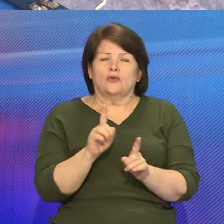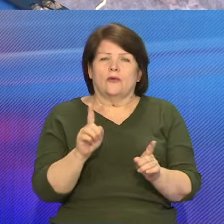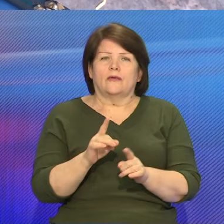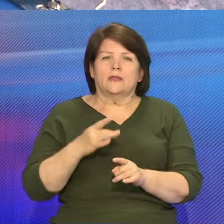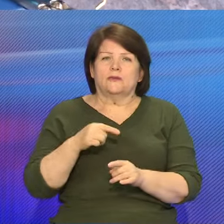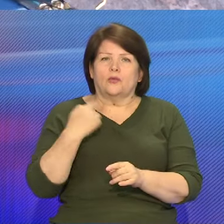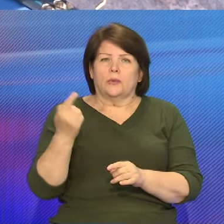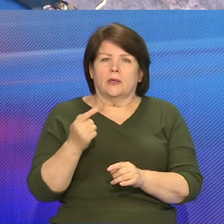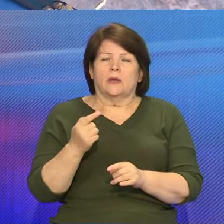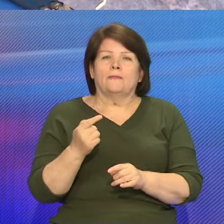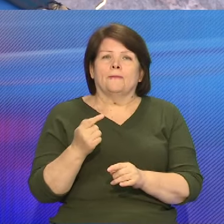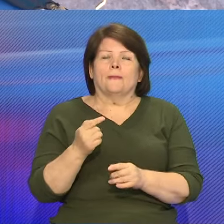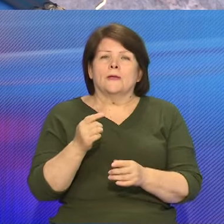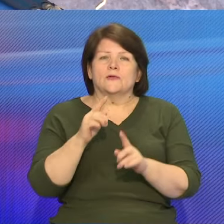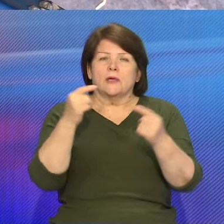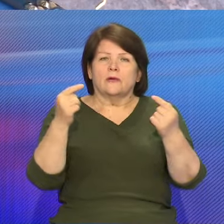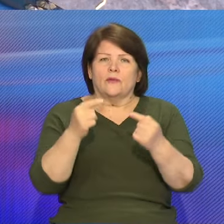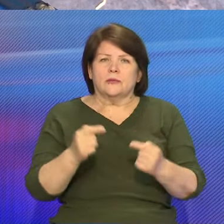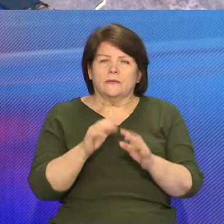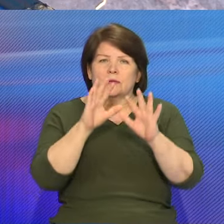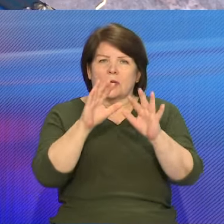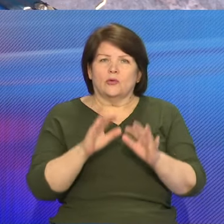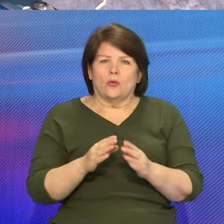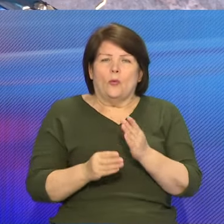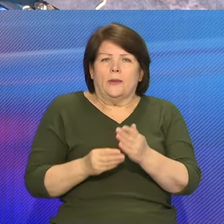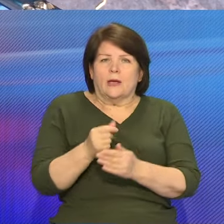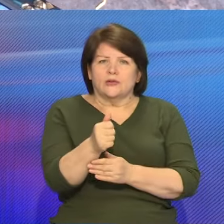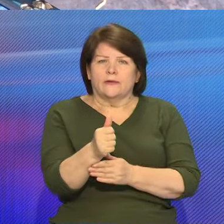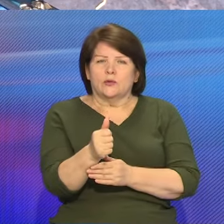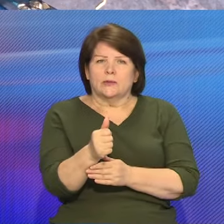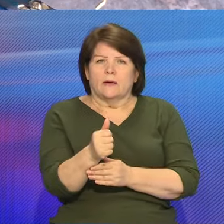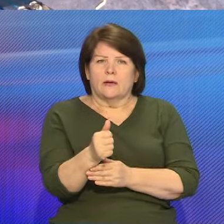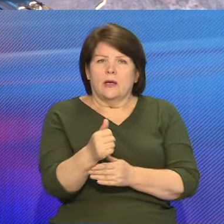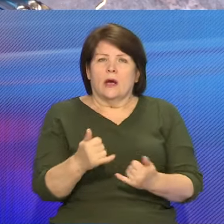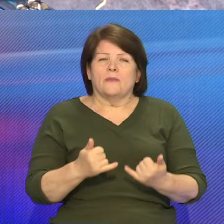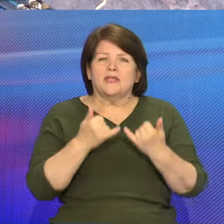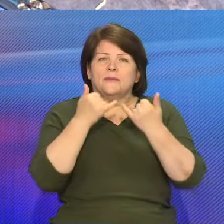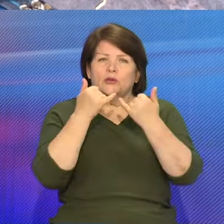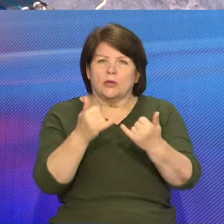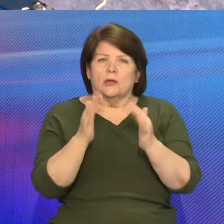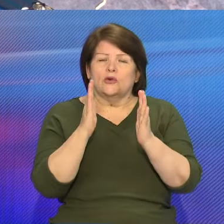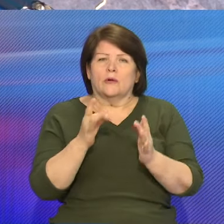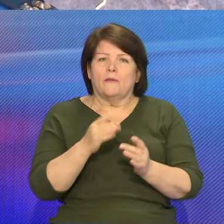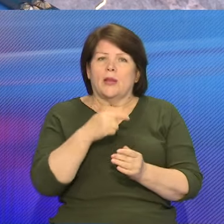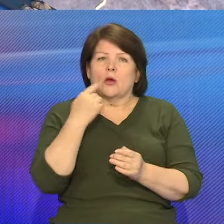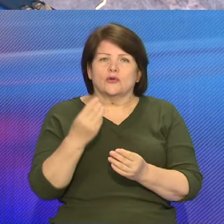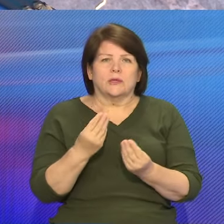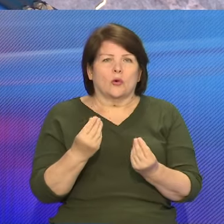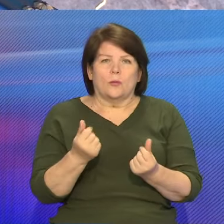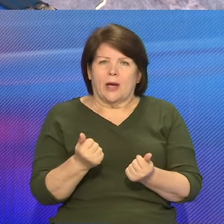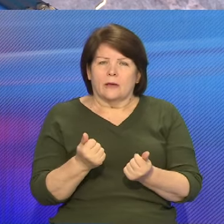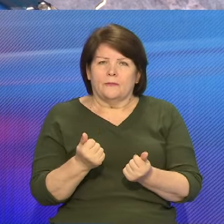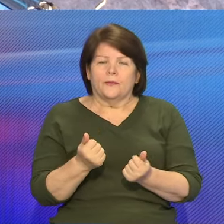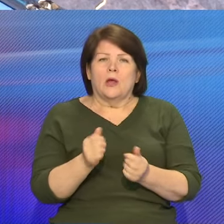Республике Беларусь в соответствии с законом уплачивается обеспечение только в белорусских рублях.